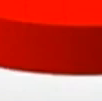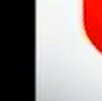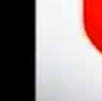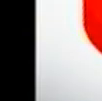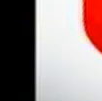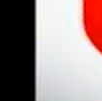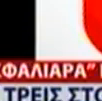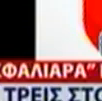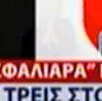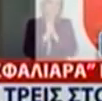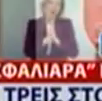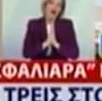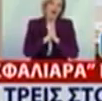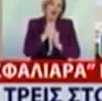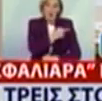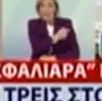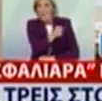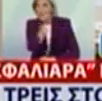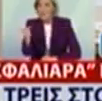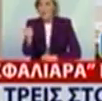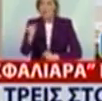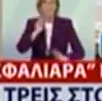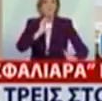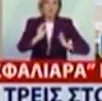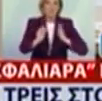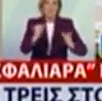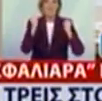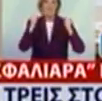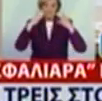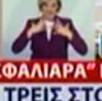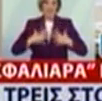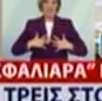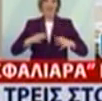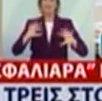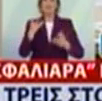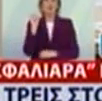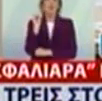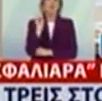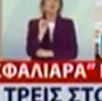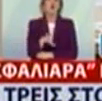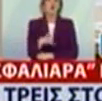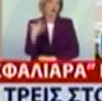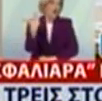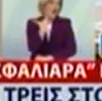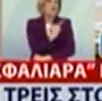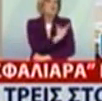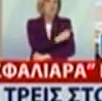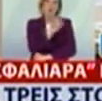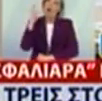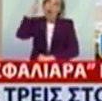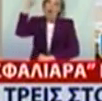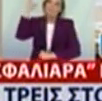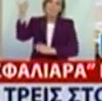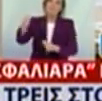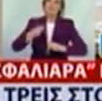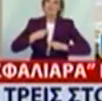πιθανότητα είναι παρόμοιος σχετικά ο αριθμός. Οι δικές μου πηγές μιλούν για την πλειοψηφία της κοινοβουλευτικής